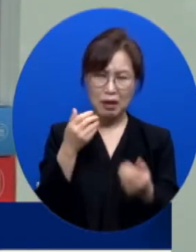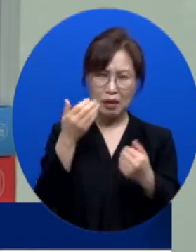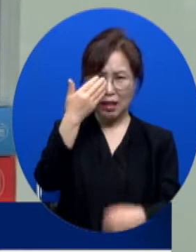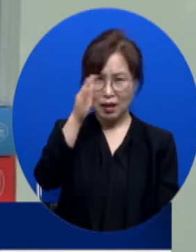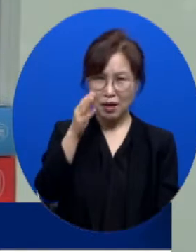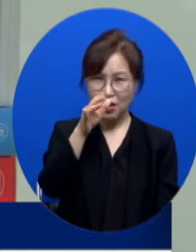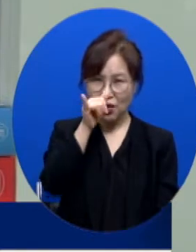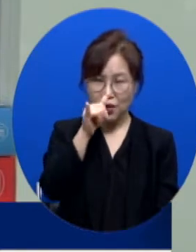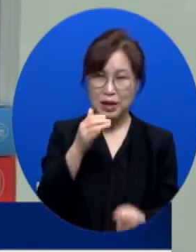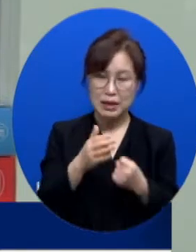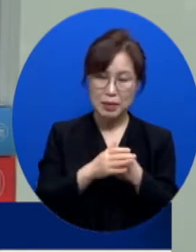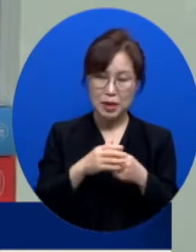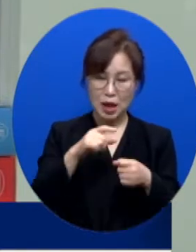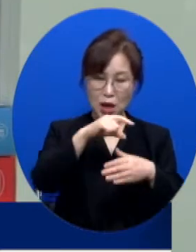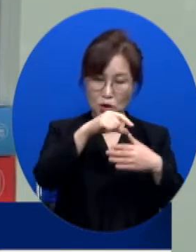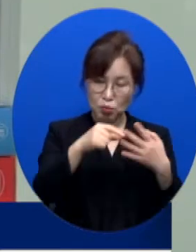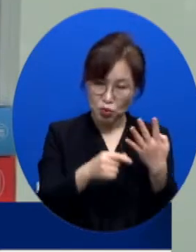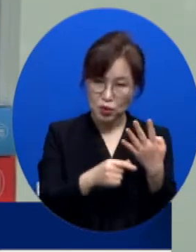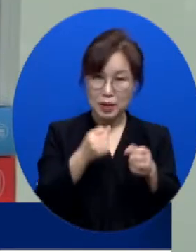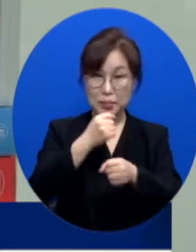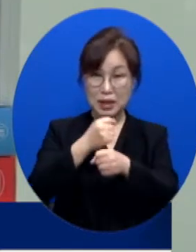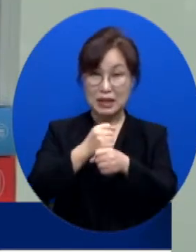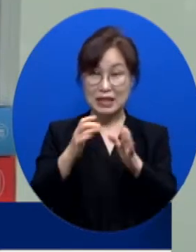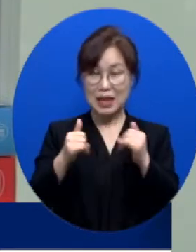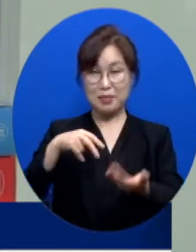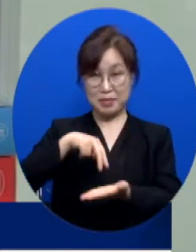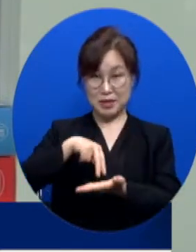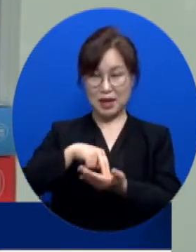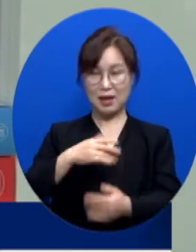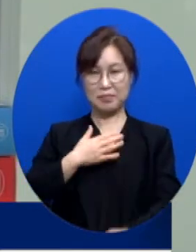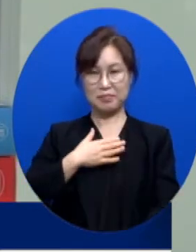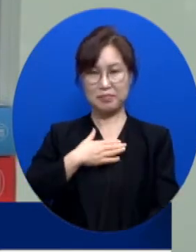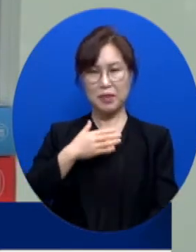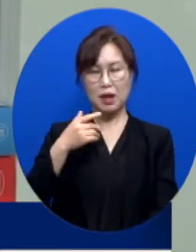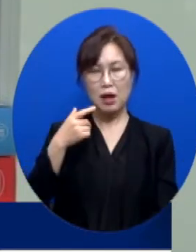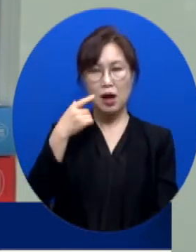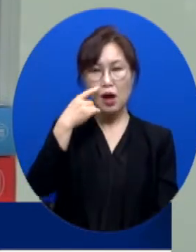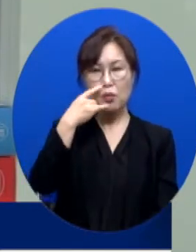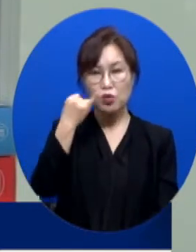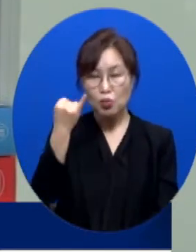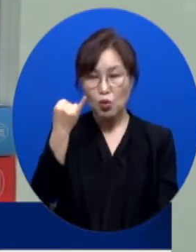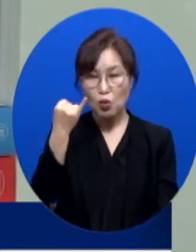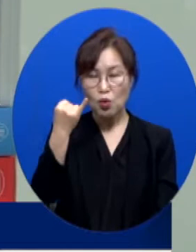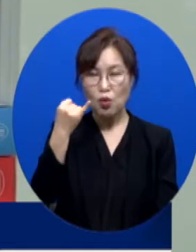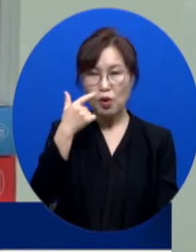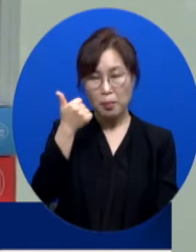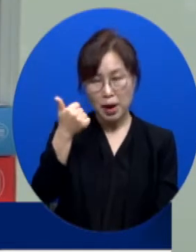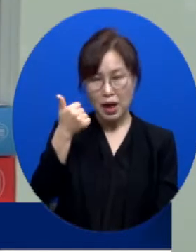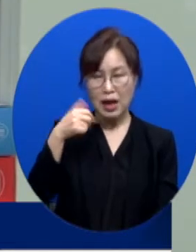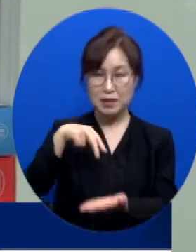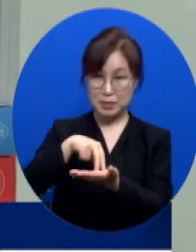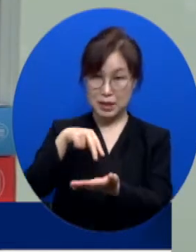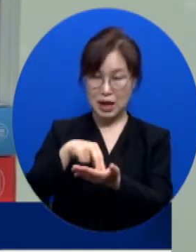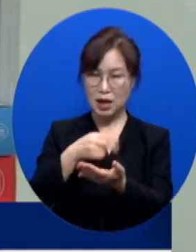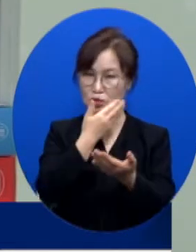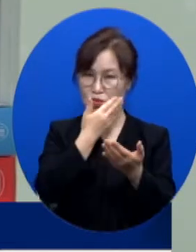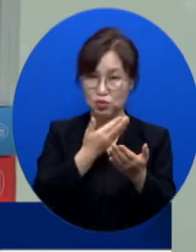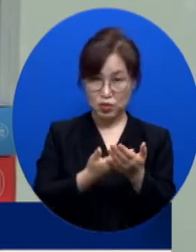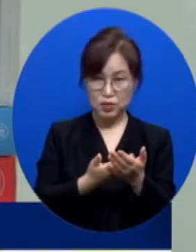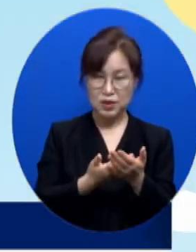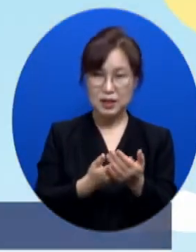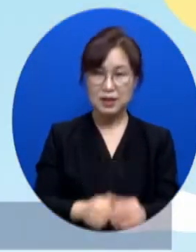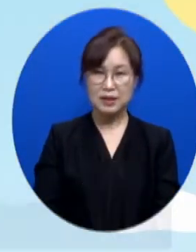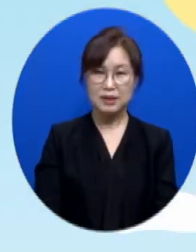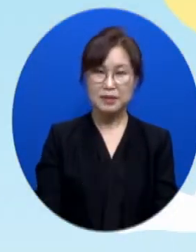개발하는 사람으로서 가정에서 부모의 역할에 대해서 되게 중요하다고 생각을 하고